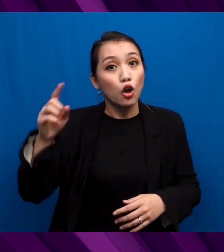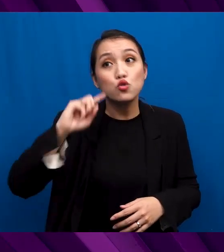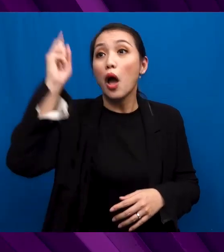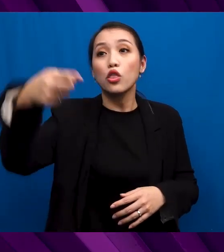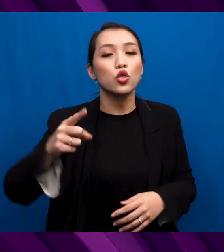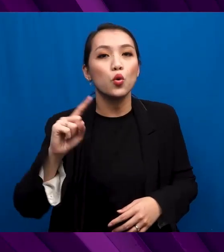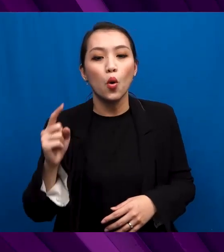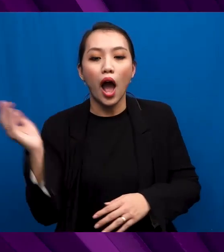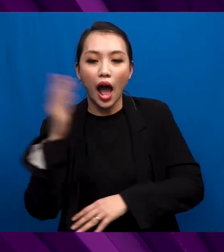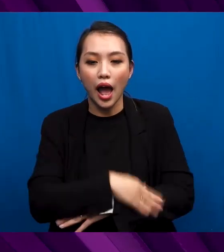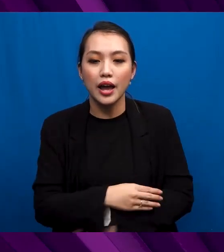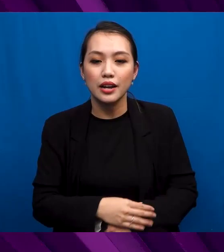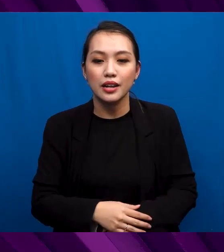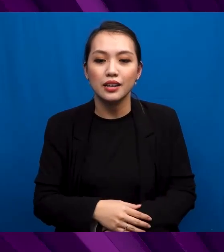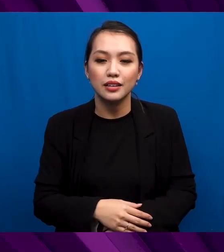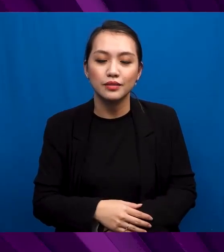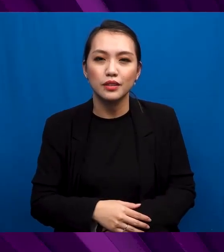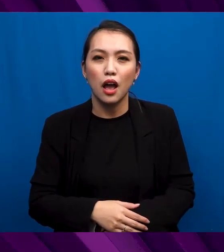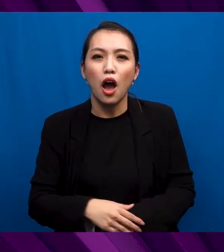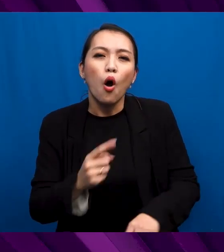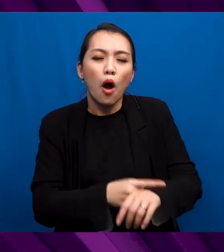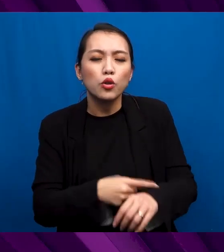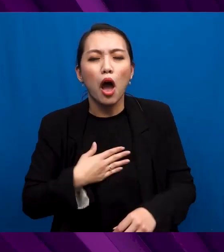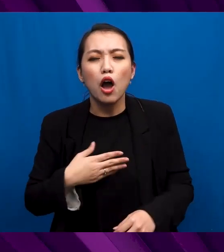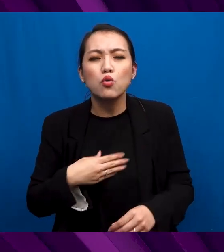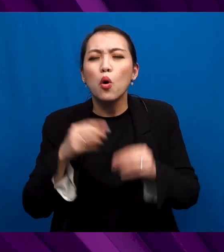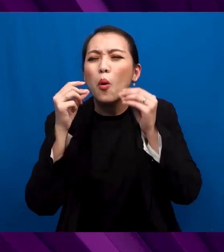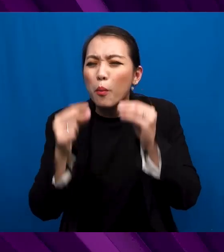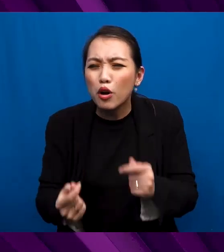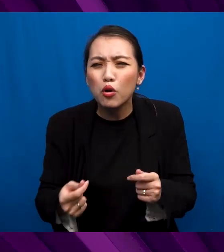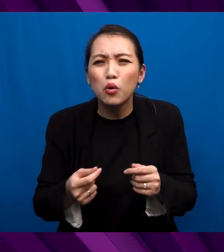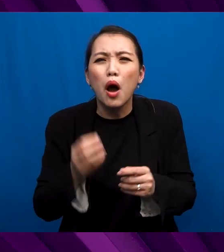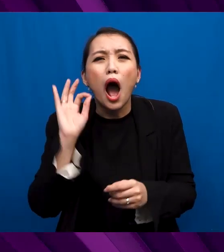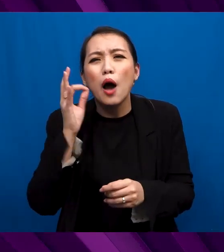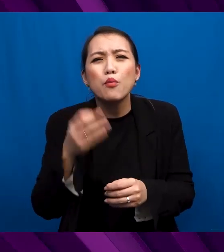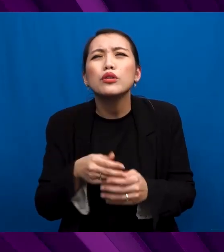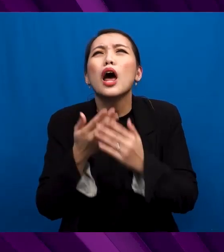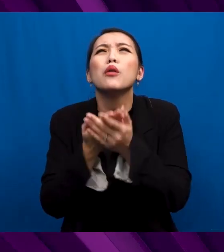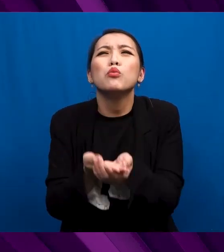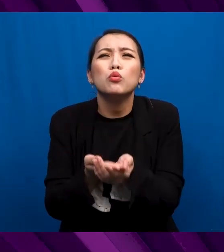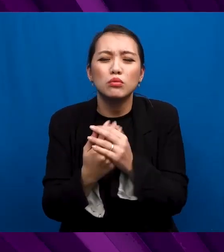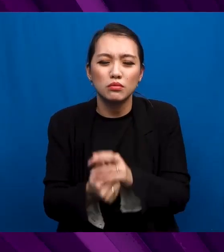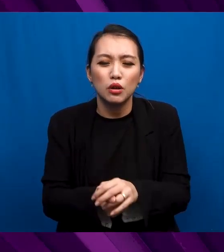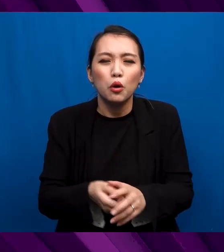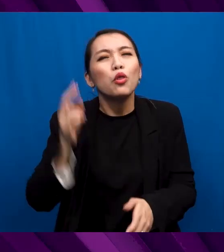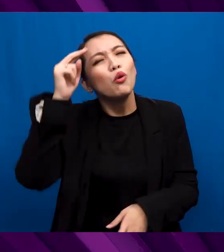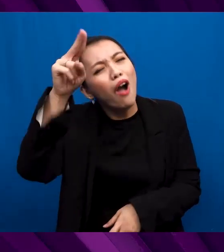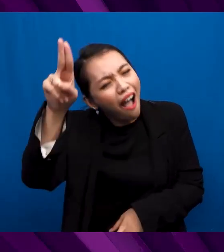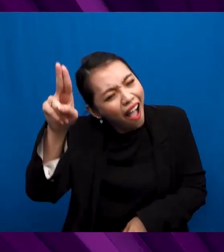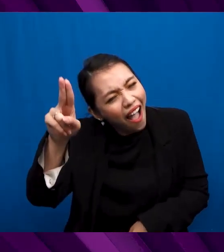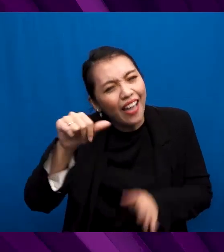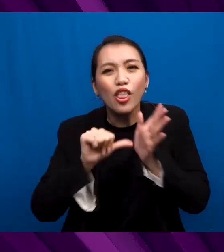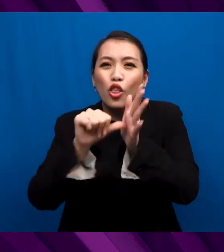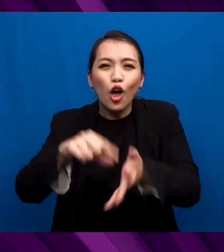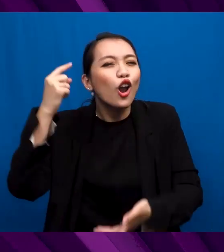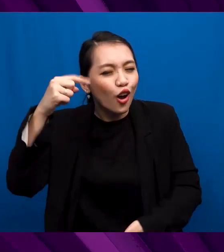need your forgiveness, remember this day. Suatu hari kalau aku membutuhkan pengampunanmu, atau aku butuh